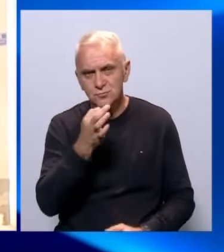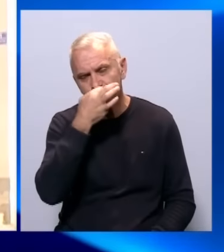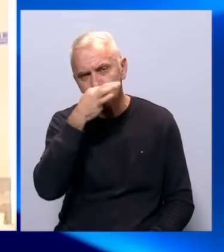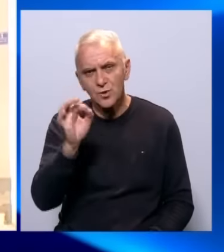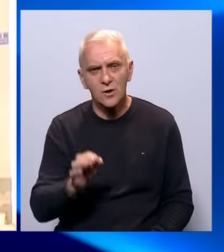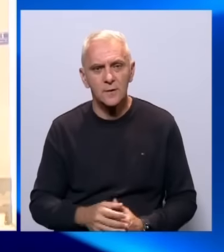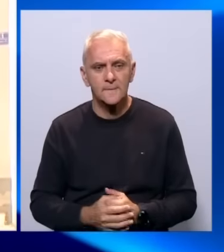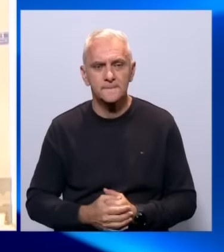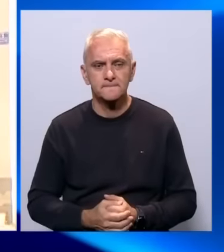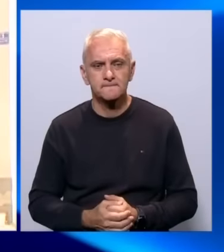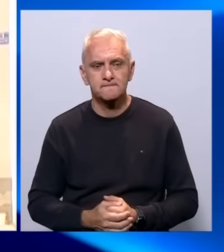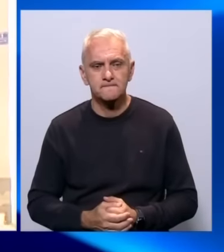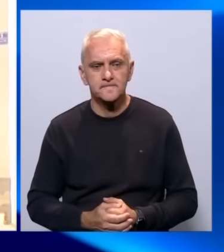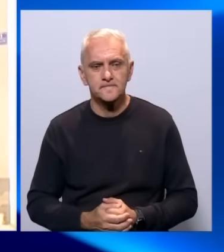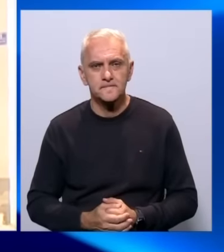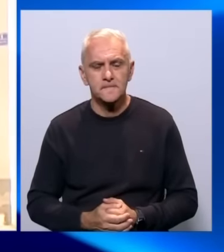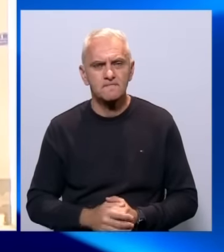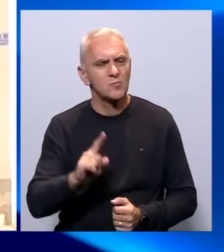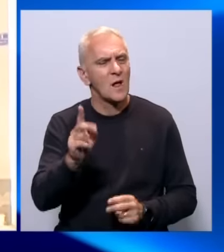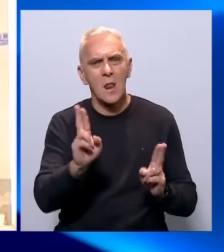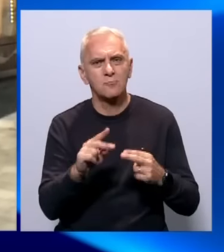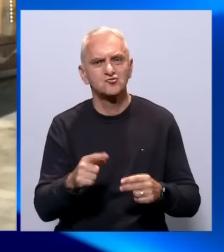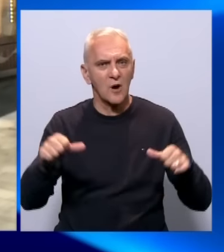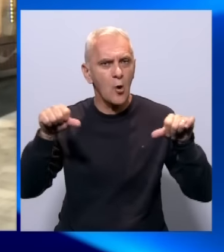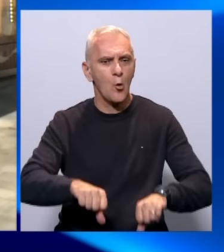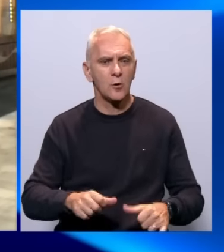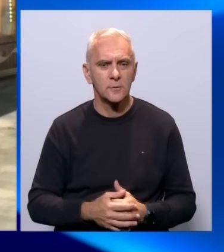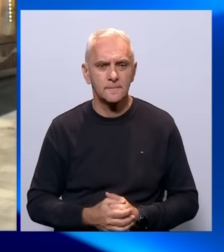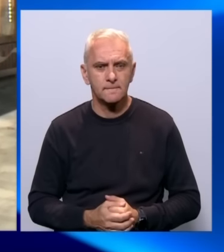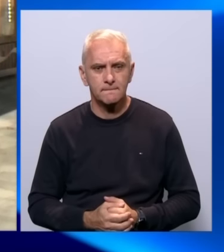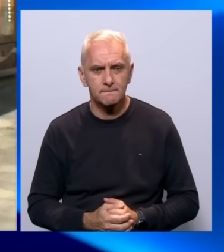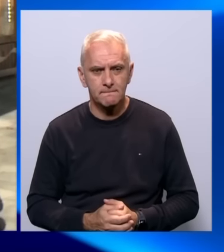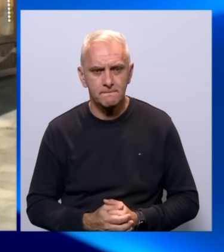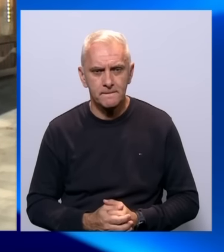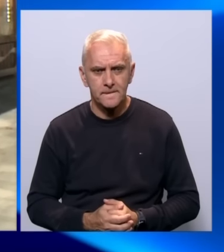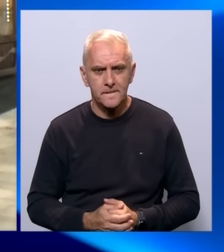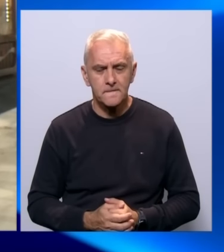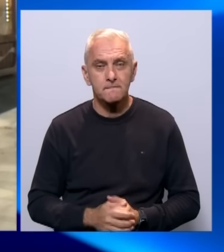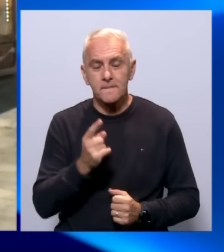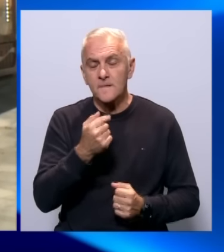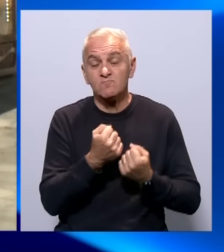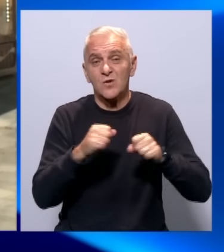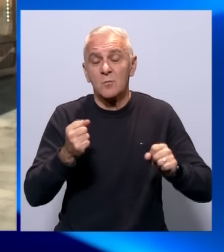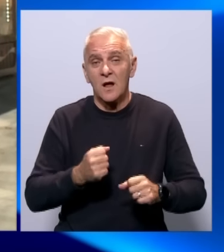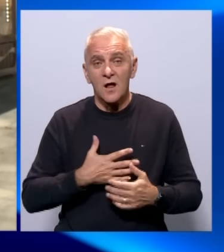bolje, jer nije moglo biti gore. Slobodnije se diše puno. Nema neke,